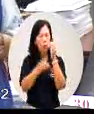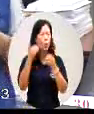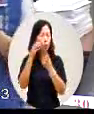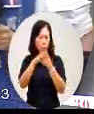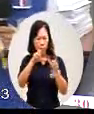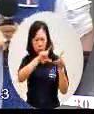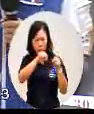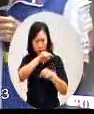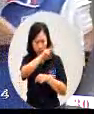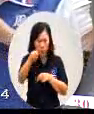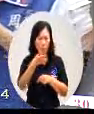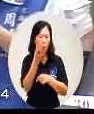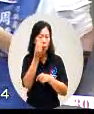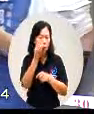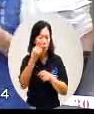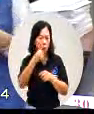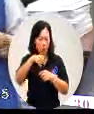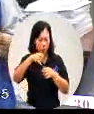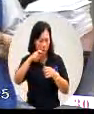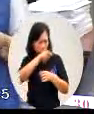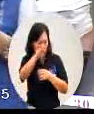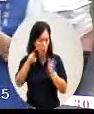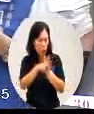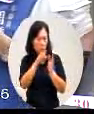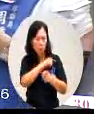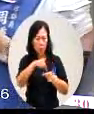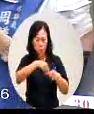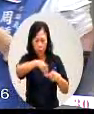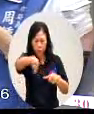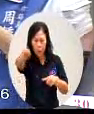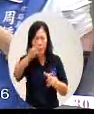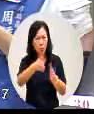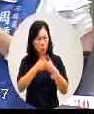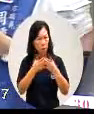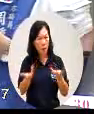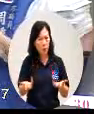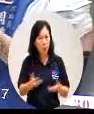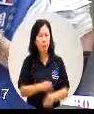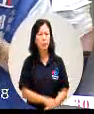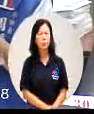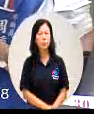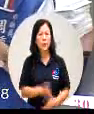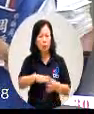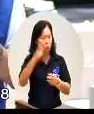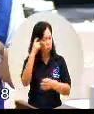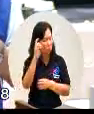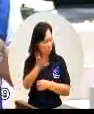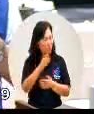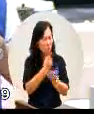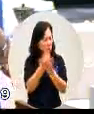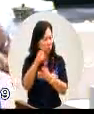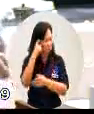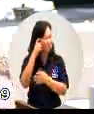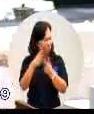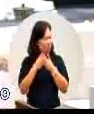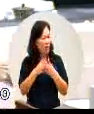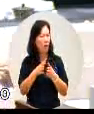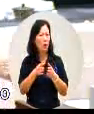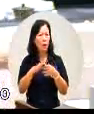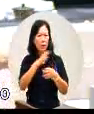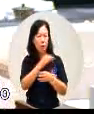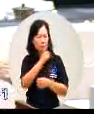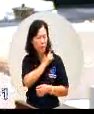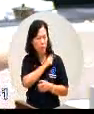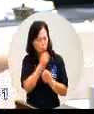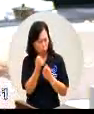他是不是愿意从莲池潭莲潭路跑到我们这个环潭路，这个真拼呢？市长要用一些心